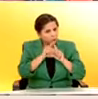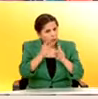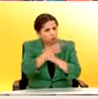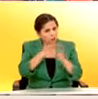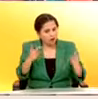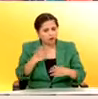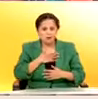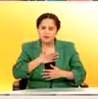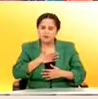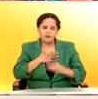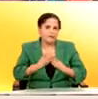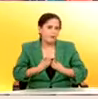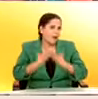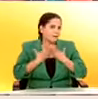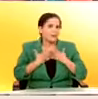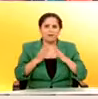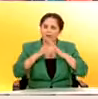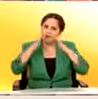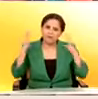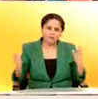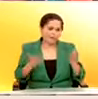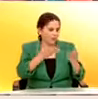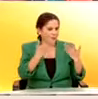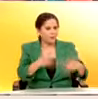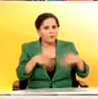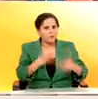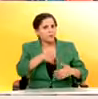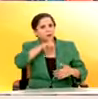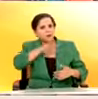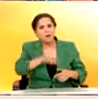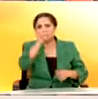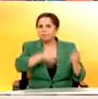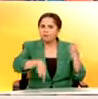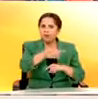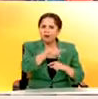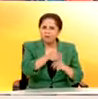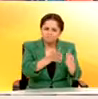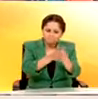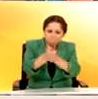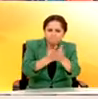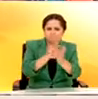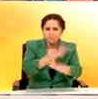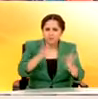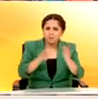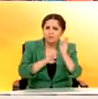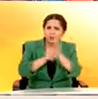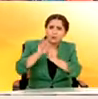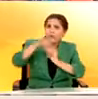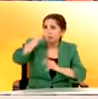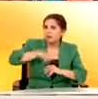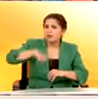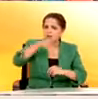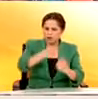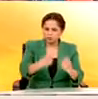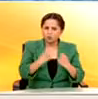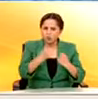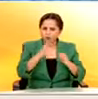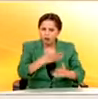तो मन उत्साह से भर जाता है। युवाओं की यही लगन विकसित भारत की बहुत बड़ी शक्ति